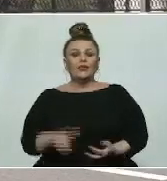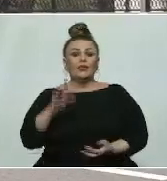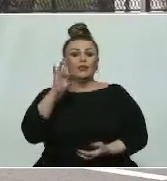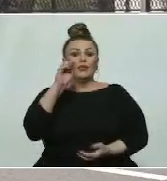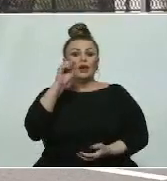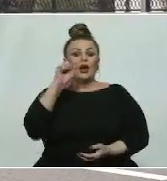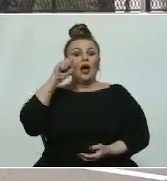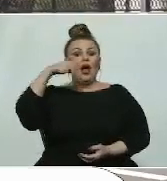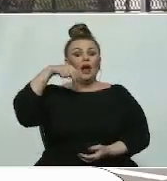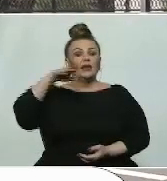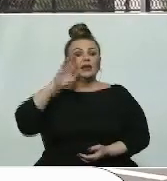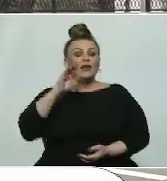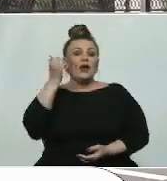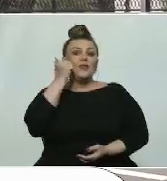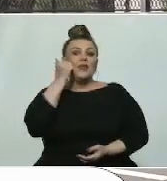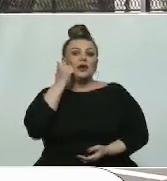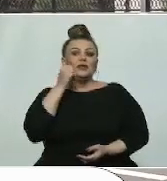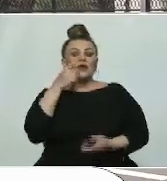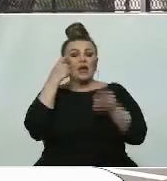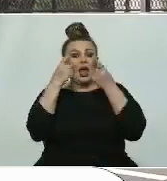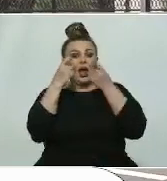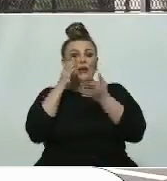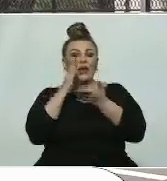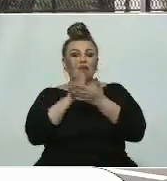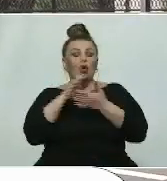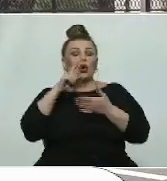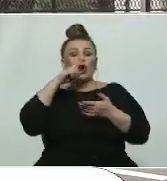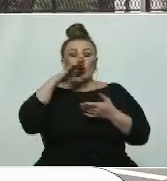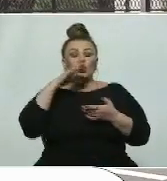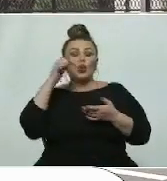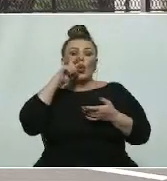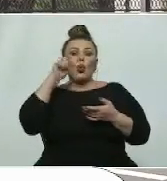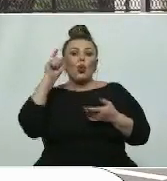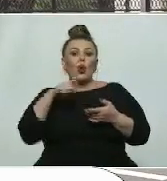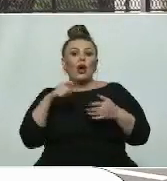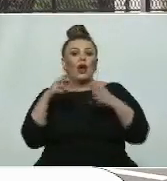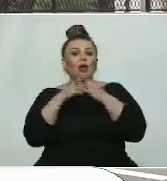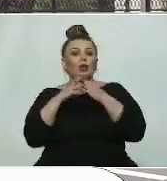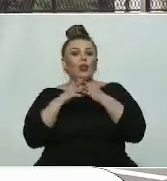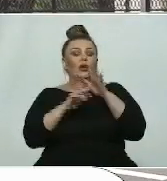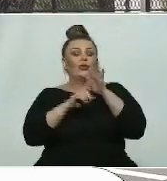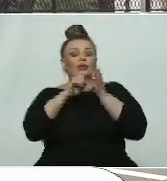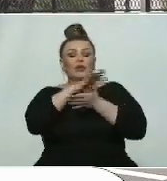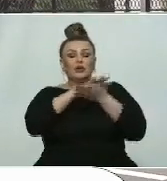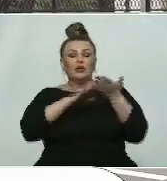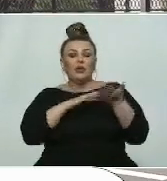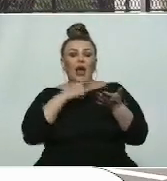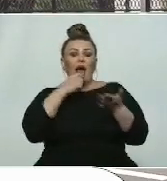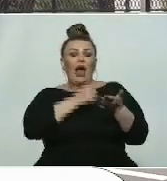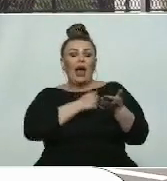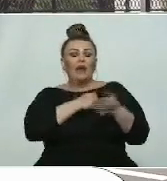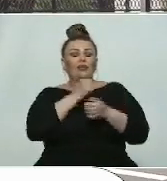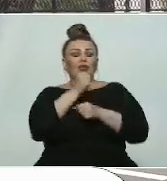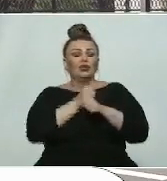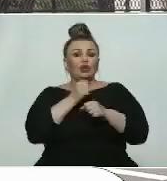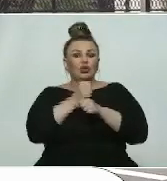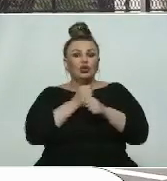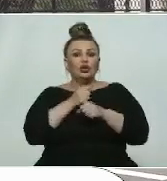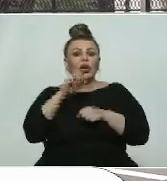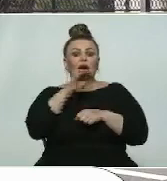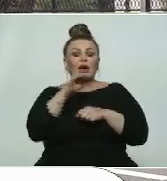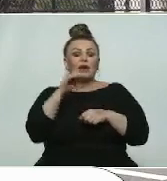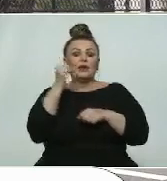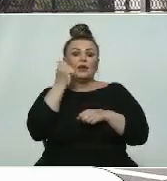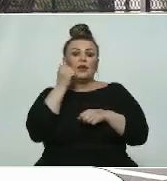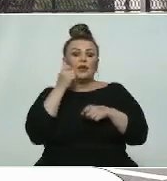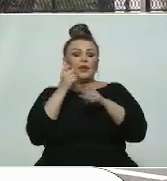Real televiziyası Moskvadan xəbər verir. Rusiyanın Ukraynada başlattığı xüsusi hərbi əməliyyatlar davam edir. Bugün də hərbi əməliyyatların gedişi ilə bağlı rəsmi